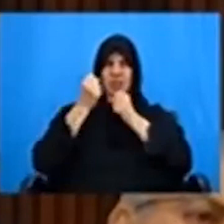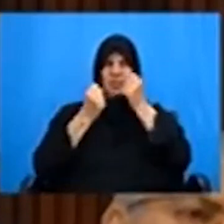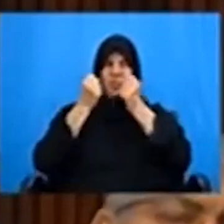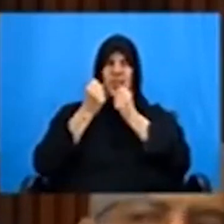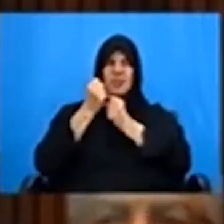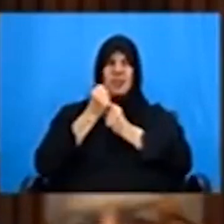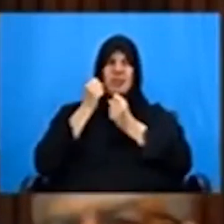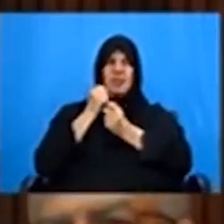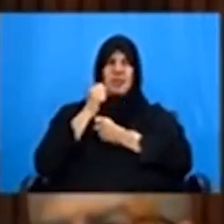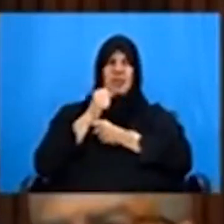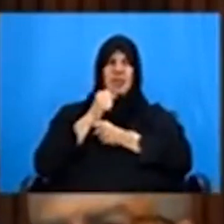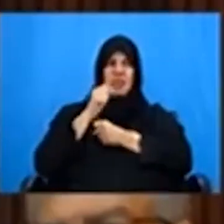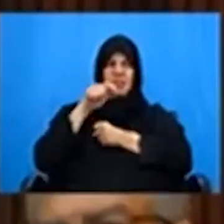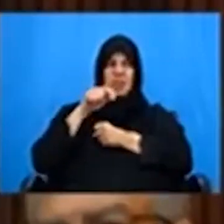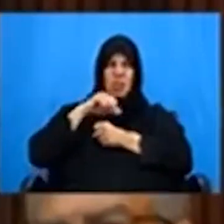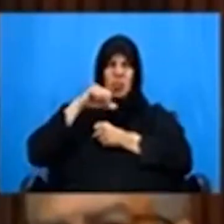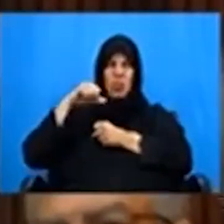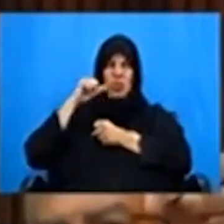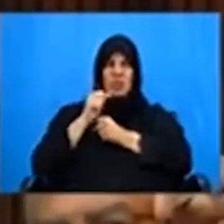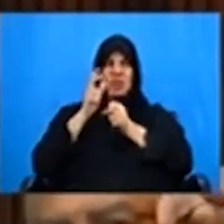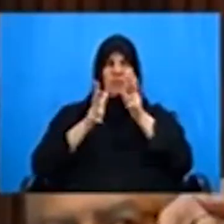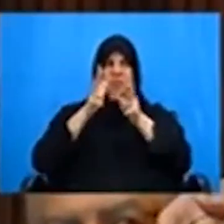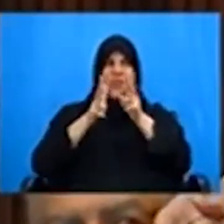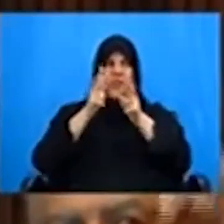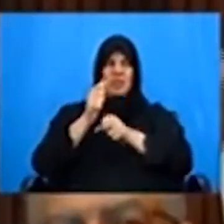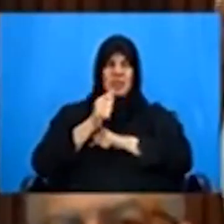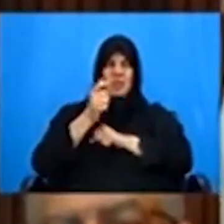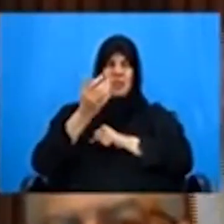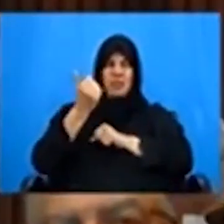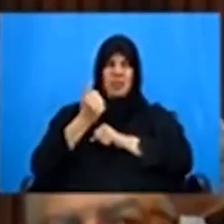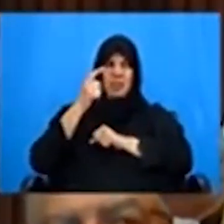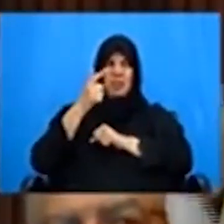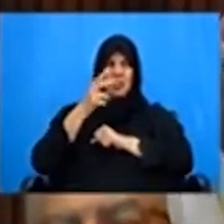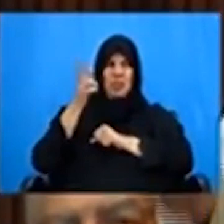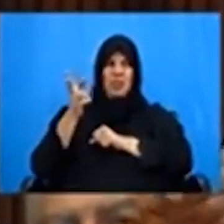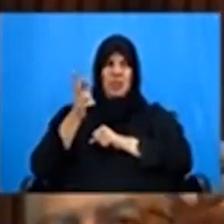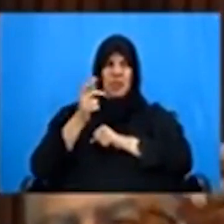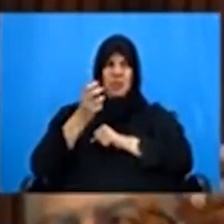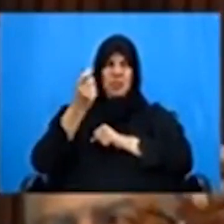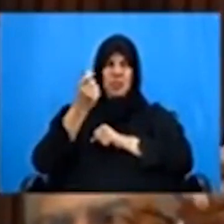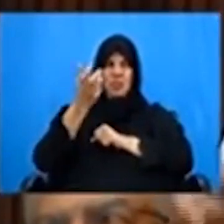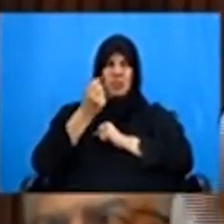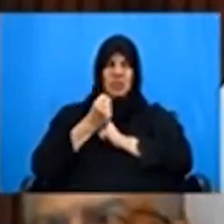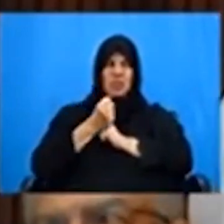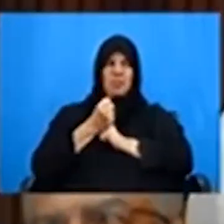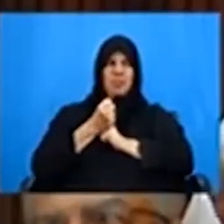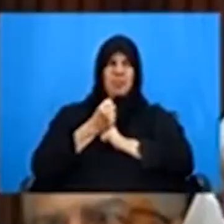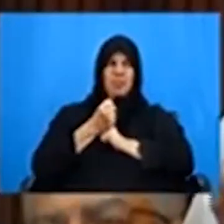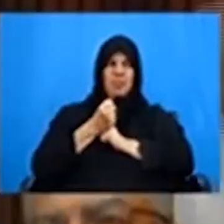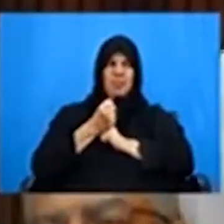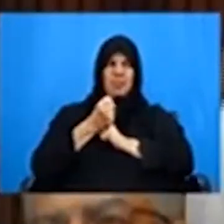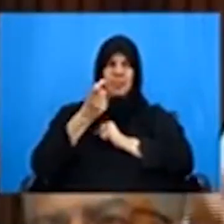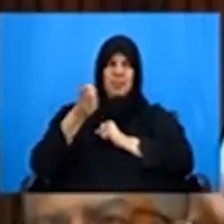ياخذ رخصة من وزارة المواصلات قبل أن يتجه إلى المعرض ويشتري. إذا